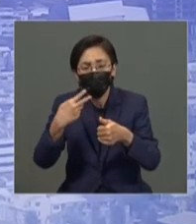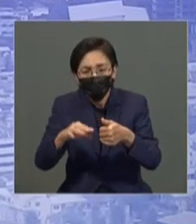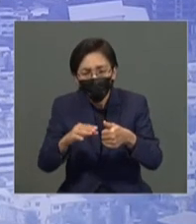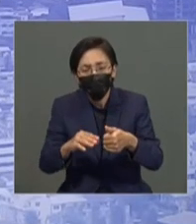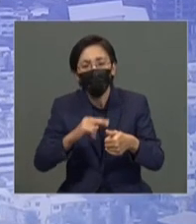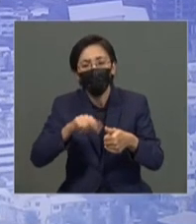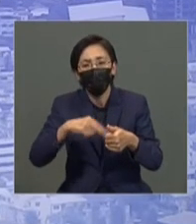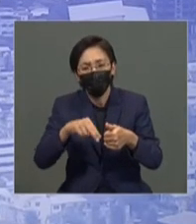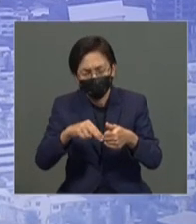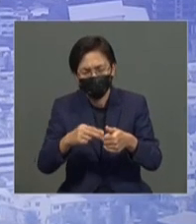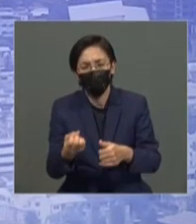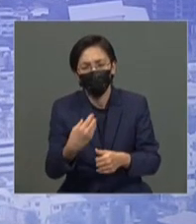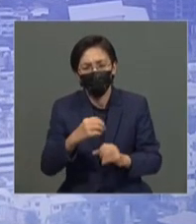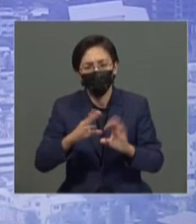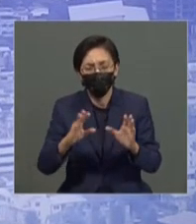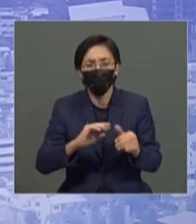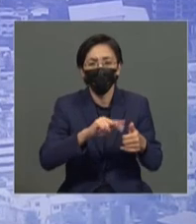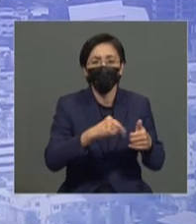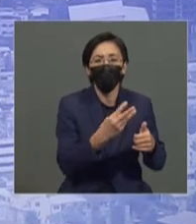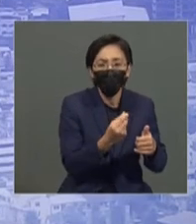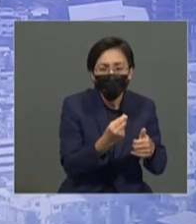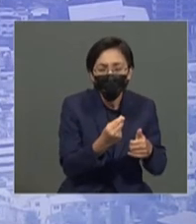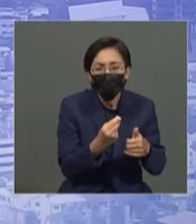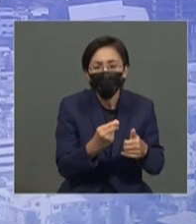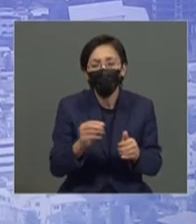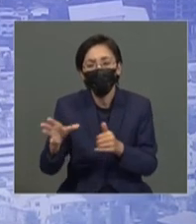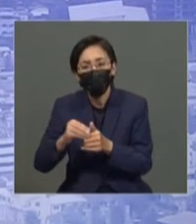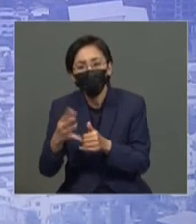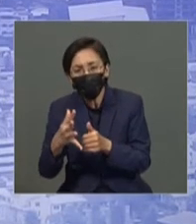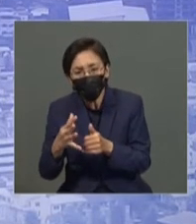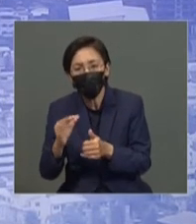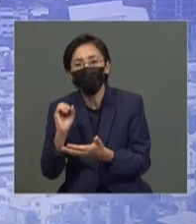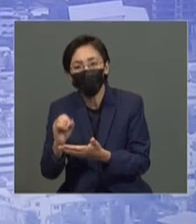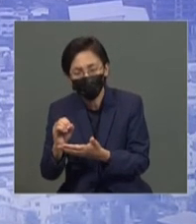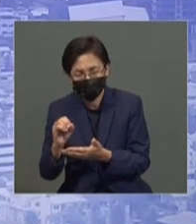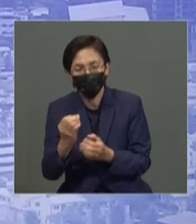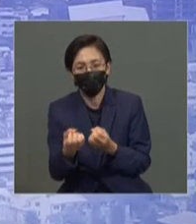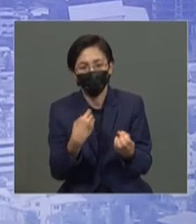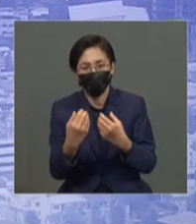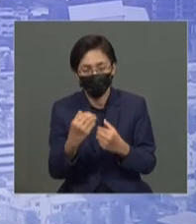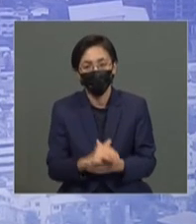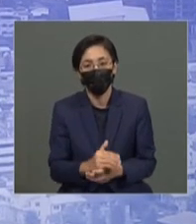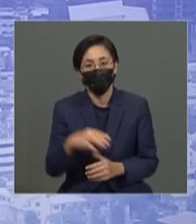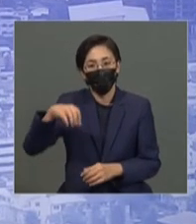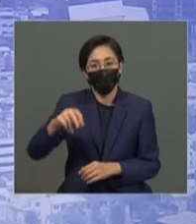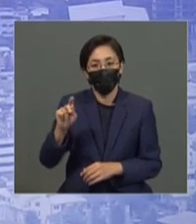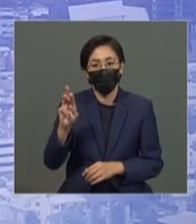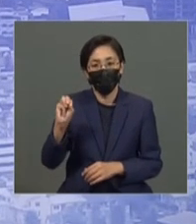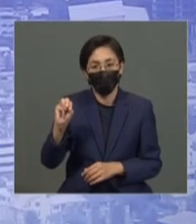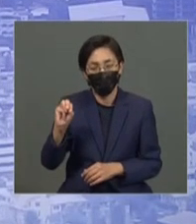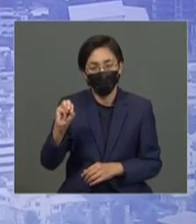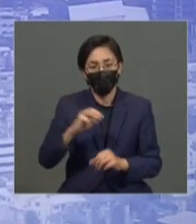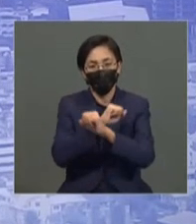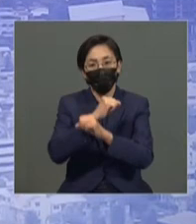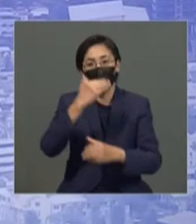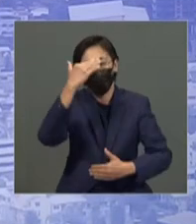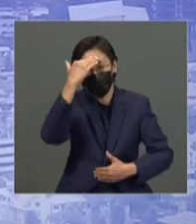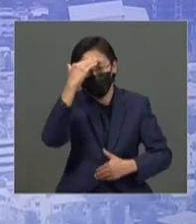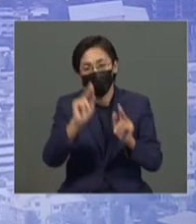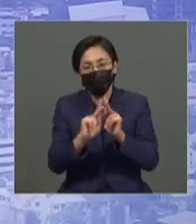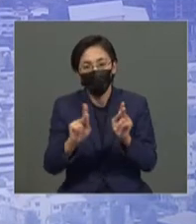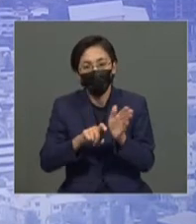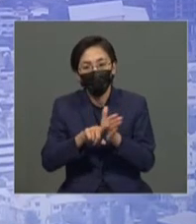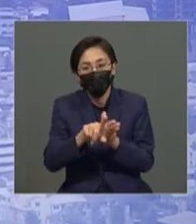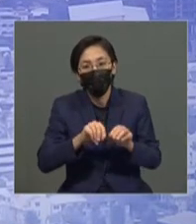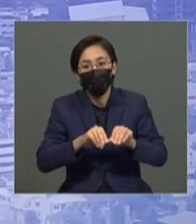ข0มาด้วยก่อนหน้านี้จังหวัดที่ตรวจและพบจะมีการรายงานมาที่กรมควบคุมโรคหรือว่าคณะกรรมการโรคติดต่อ